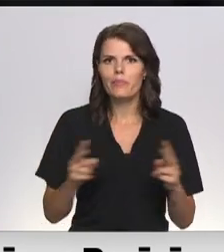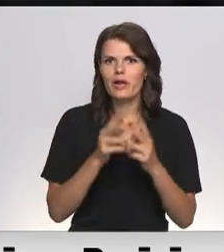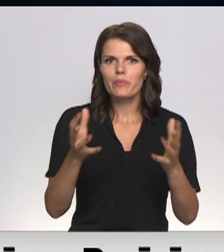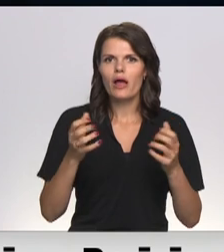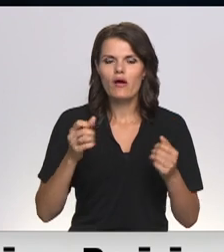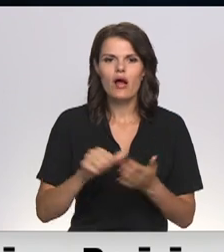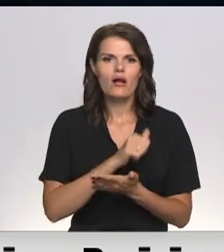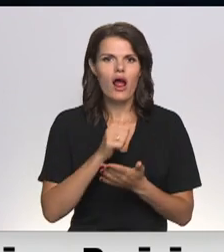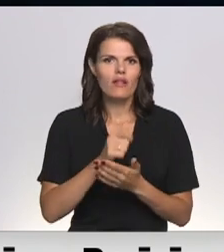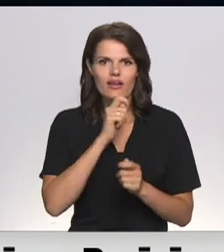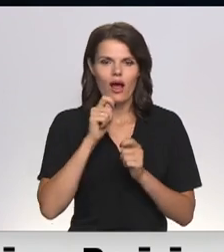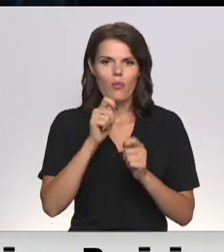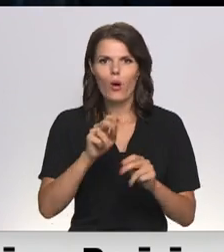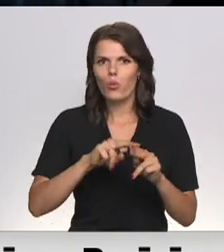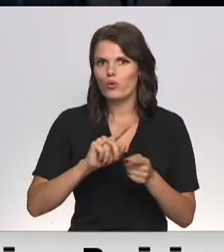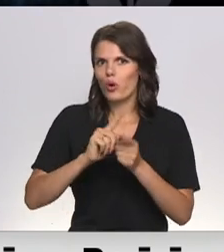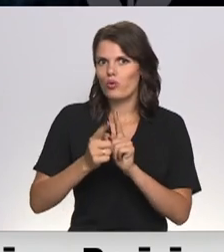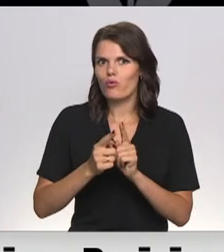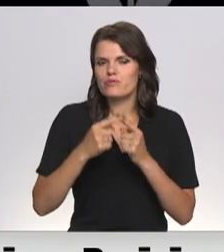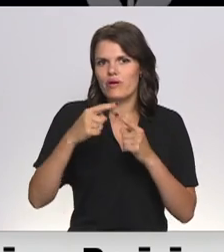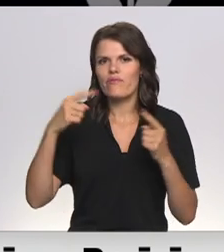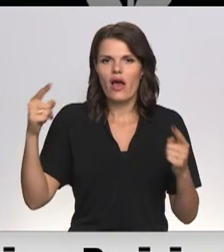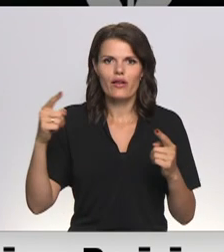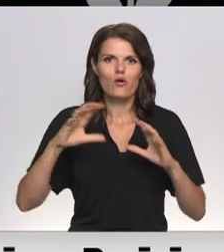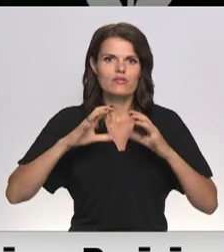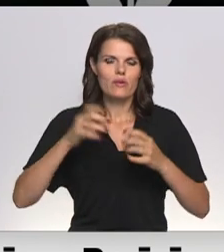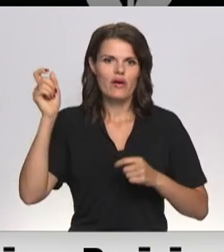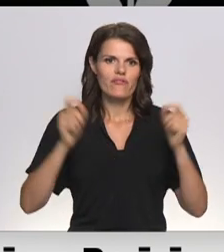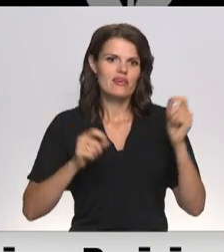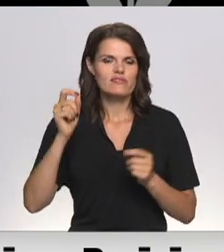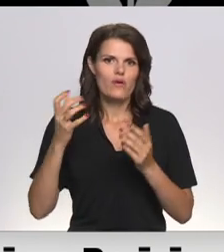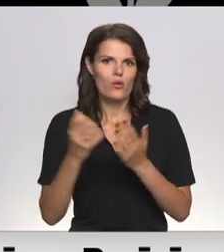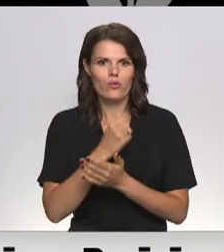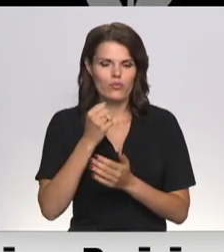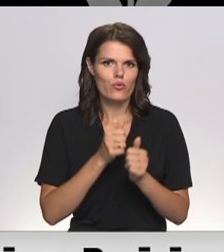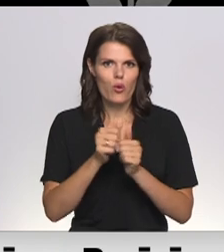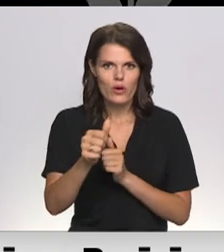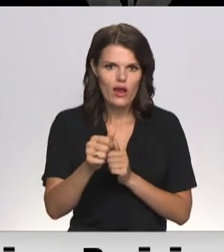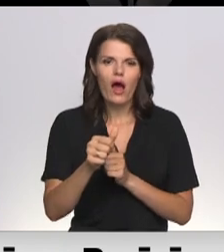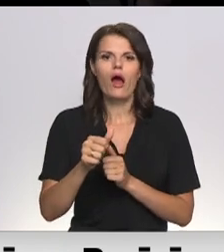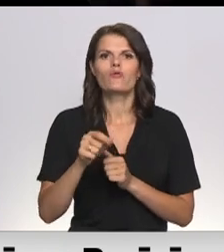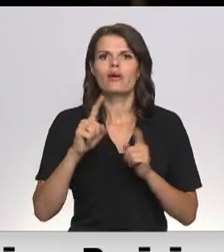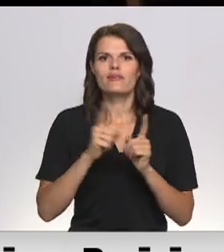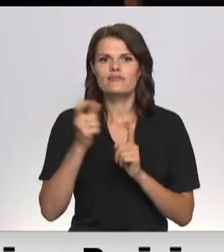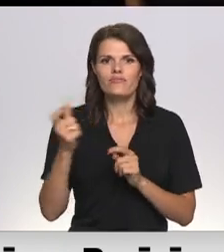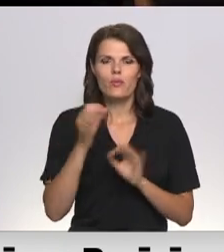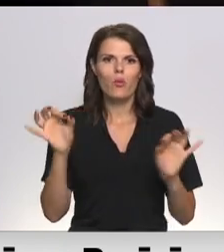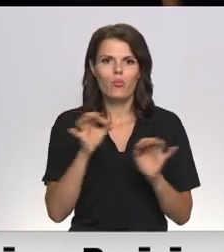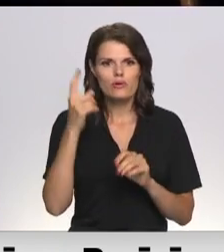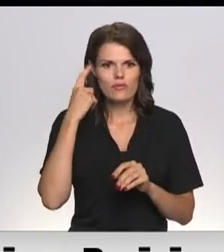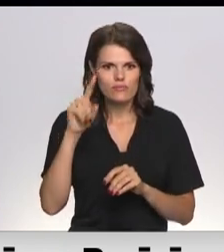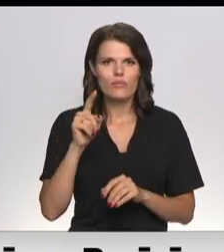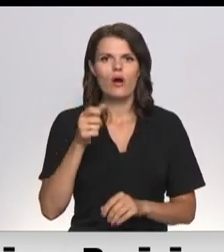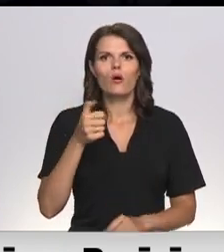ieguvusi galvenās balvas un kļuvusi par vairāku starptautisko festivālu nominanti. Mūzika īsfilmai radījusi dziedātāja Katrīna